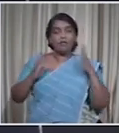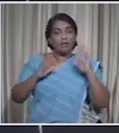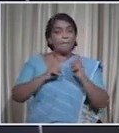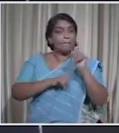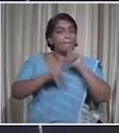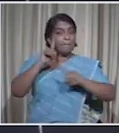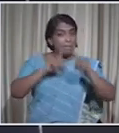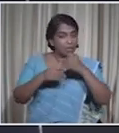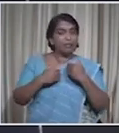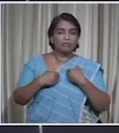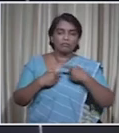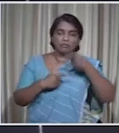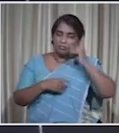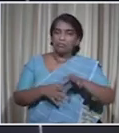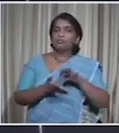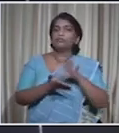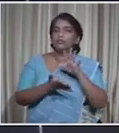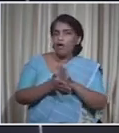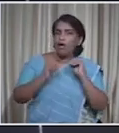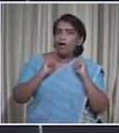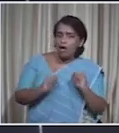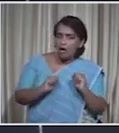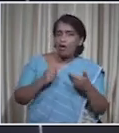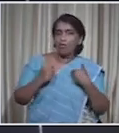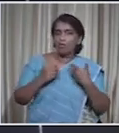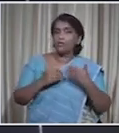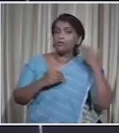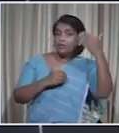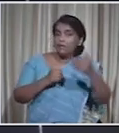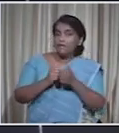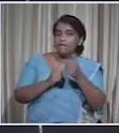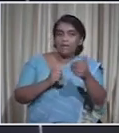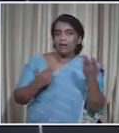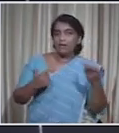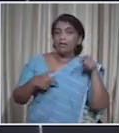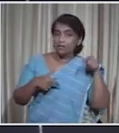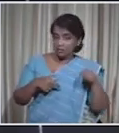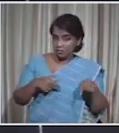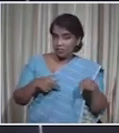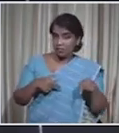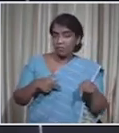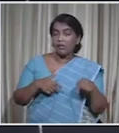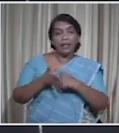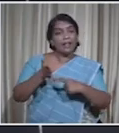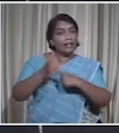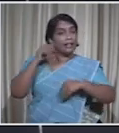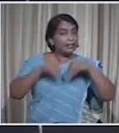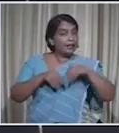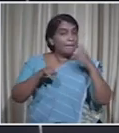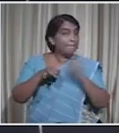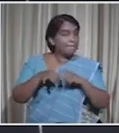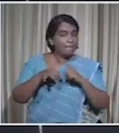හැටියට එකඟත්වයක් ඇති කර ගන්න ඕන කොහොමද අපි මෙතනින් ඉදිරියට යන්නේ මොකද මේ දේශපාලන ප්‍රශ්නෙට